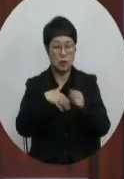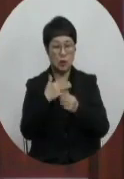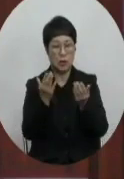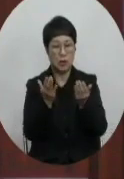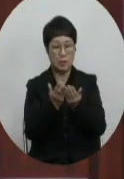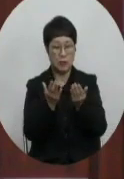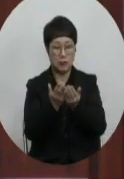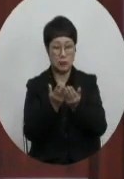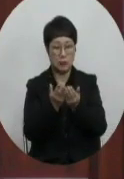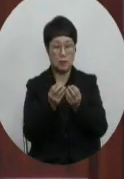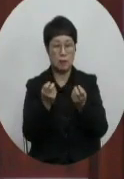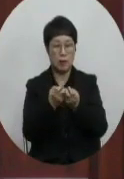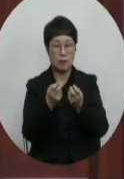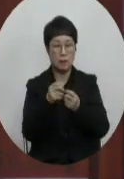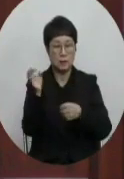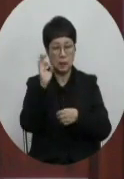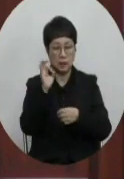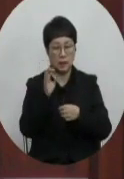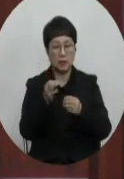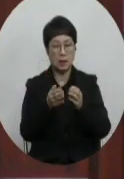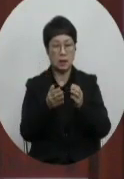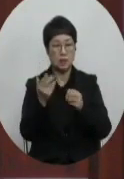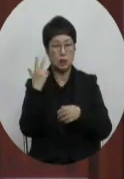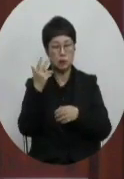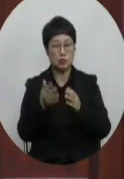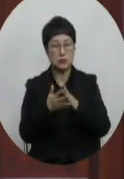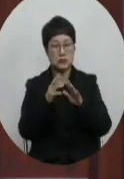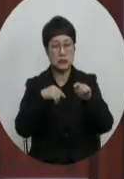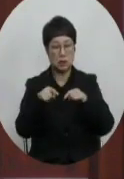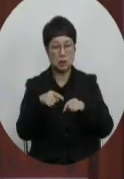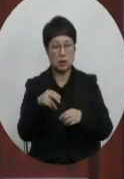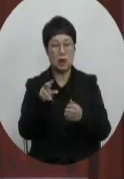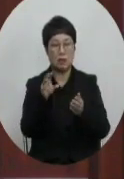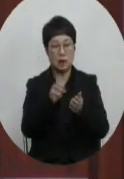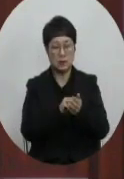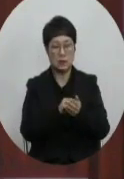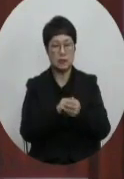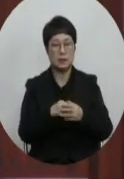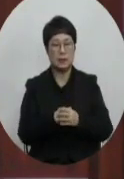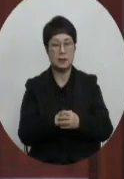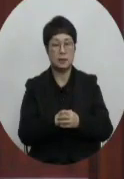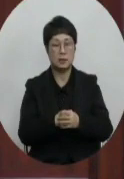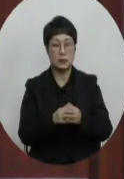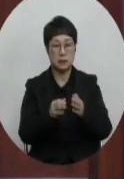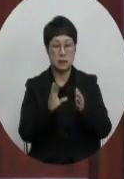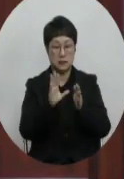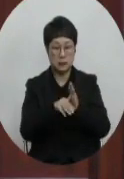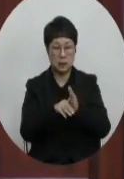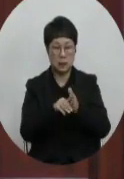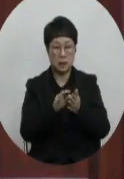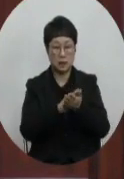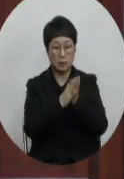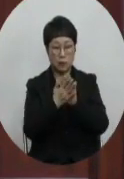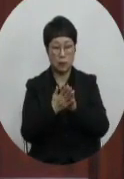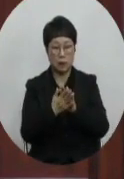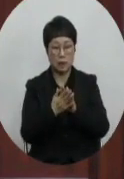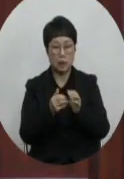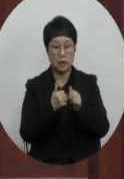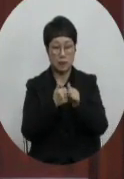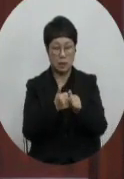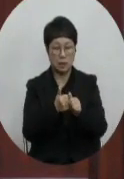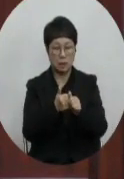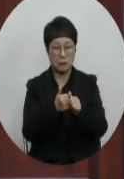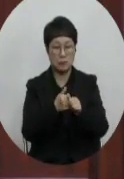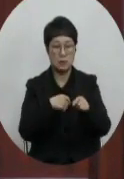것이 여주시 시정과 의정의 과제라고 생각합니다. 시대의 변화에 부응하는 정책,